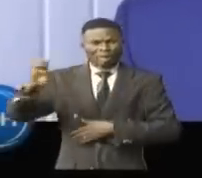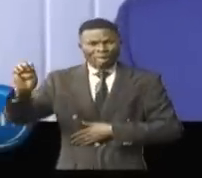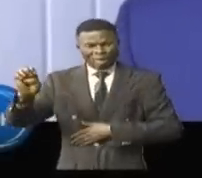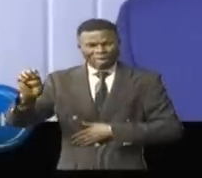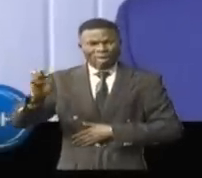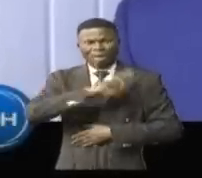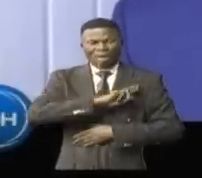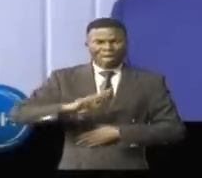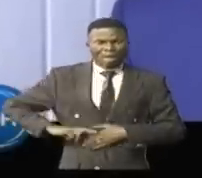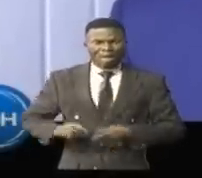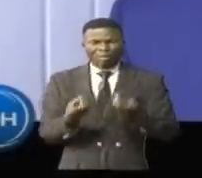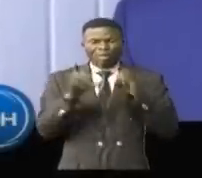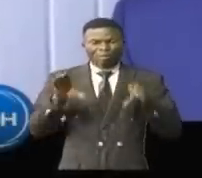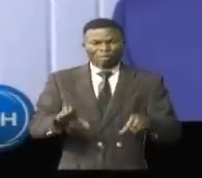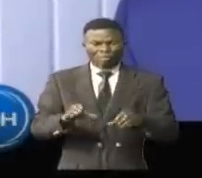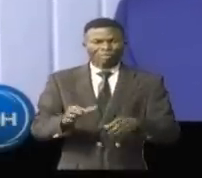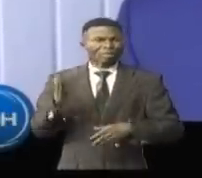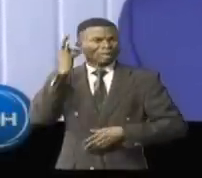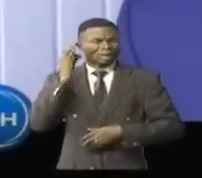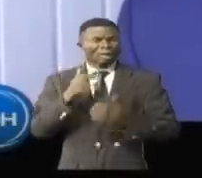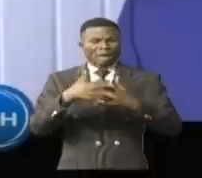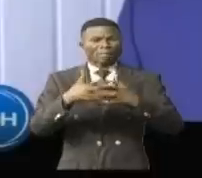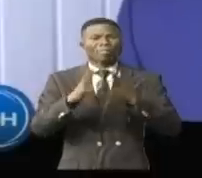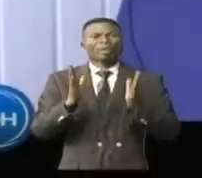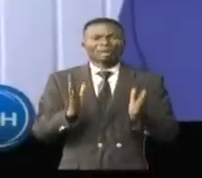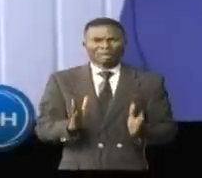RDC. Le Kenya est un partenaire